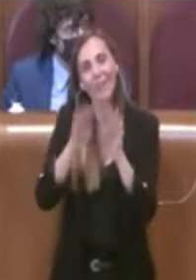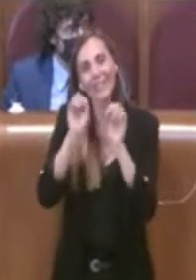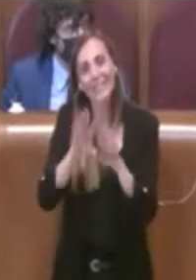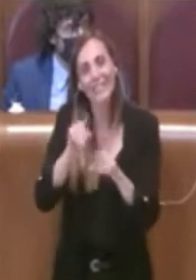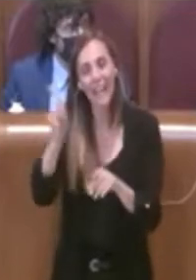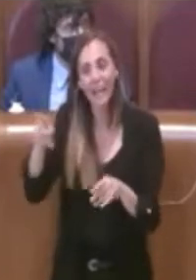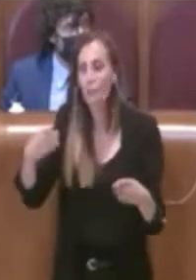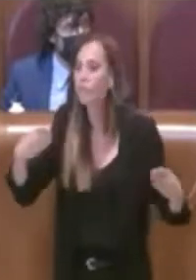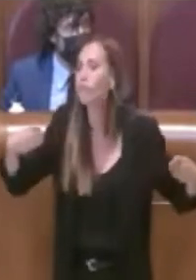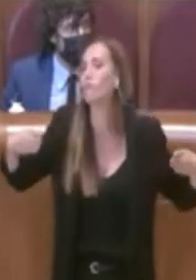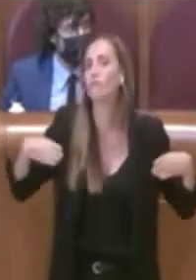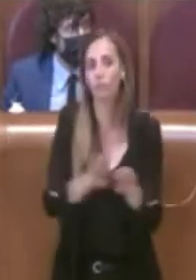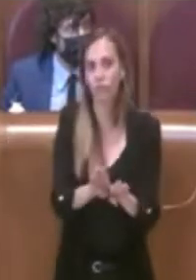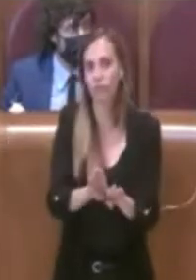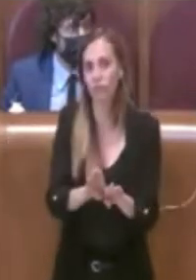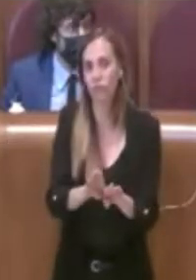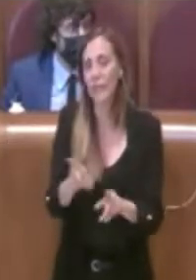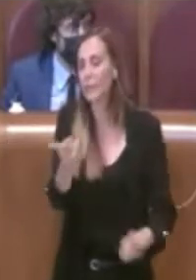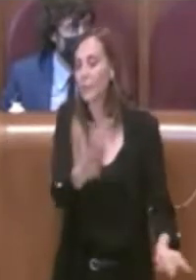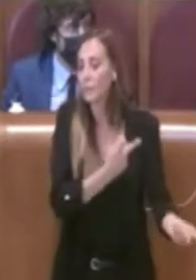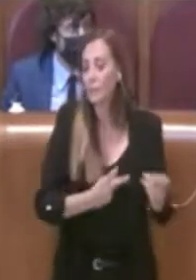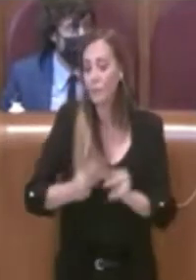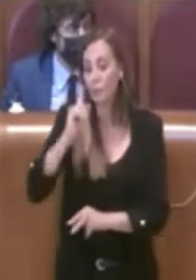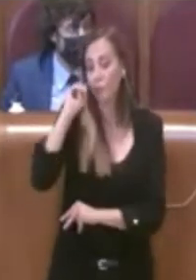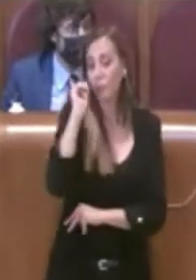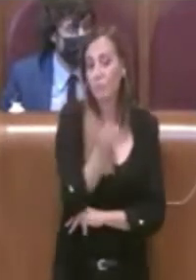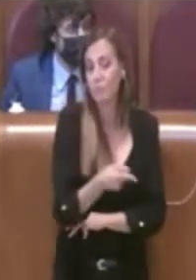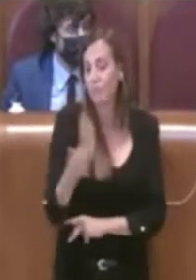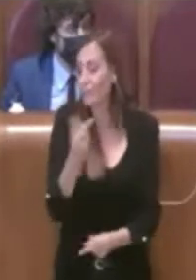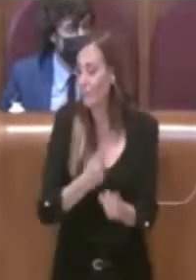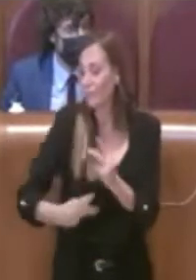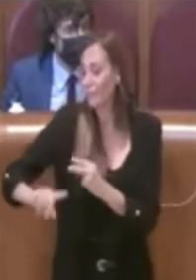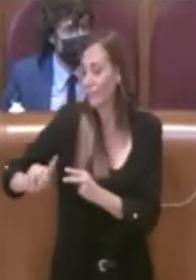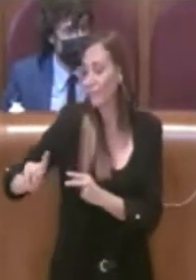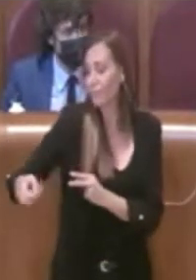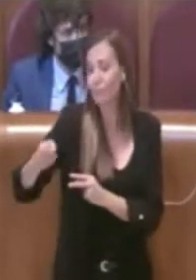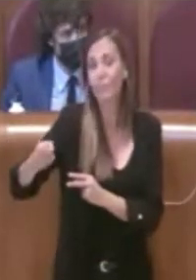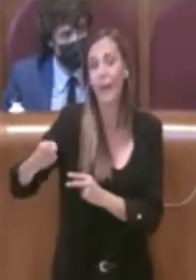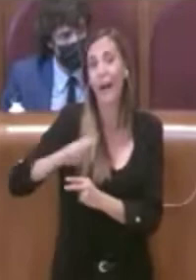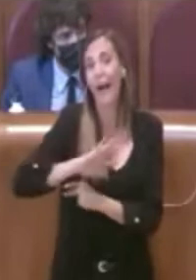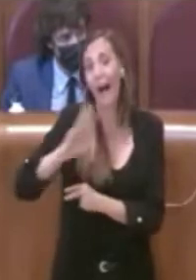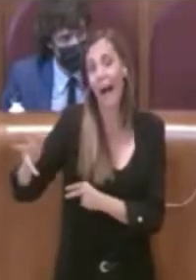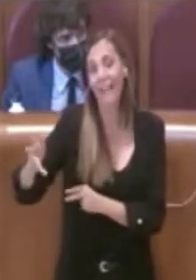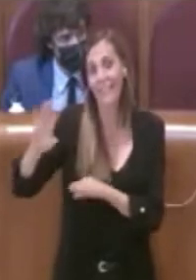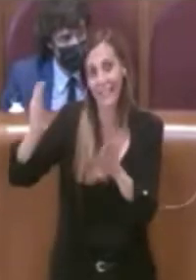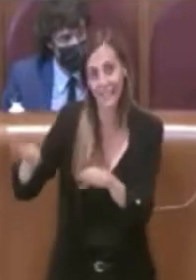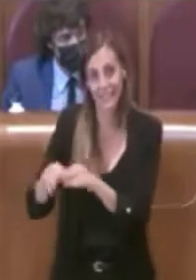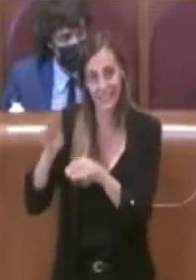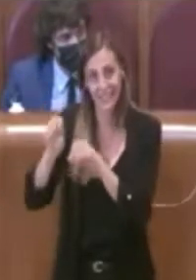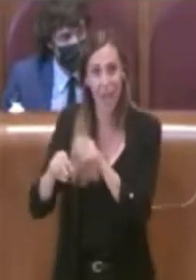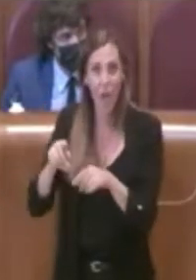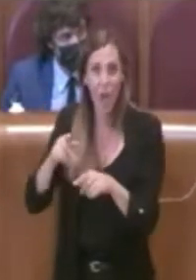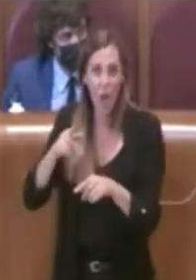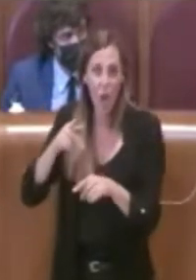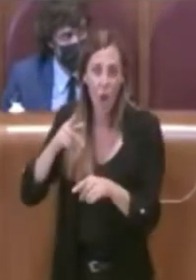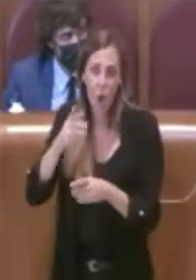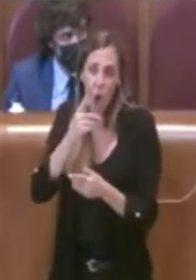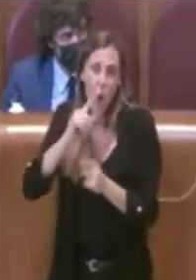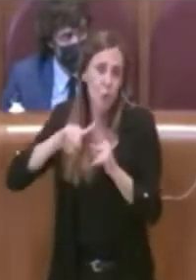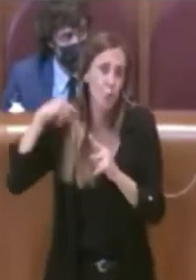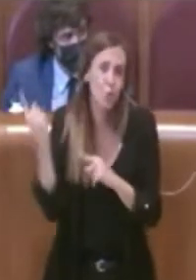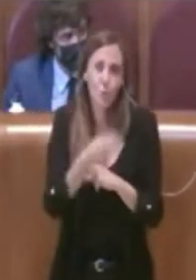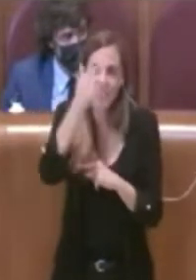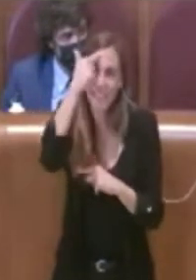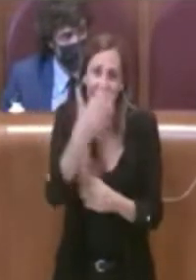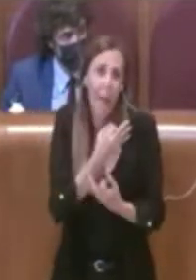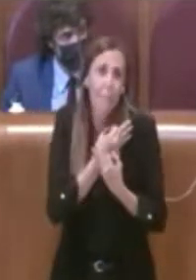ordinato di individuare una discarica a roma capitale e tutti sanno che per individuare una discarica ci vogliono tre anni